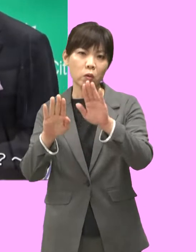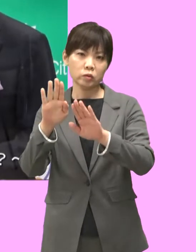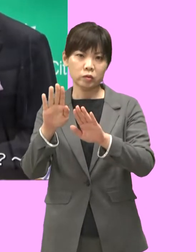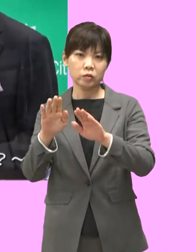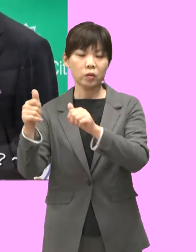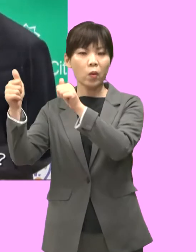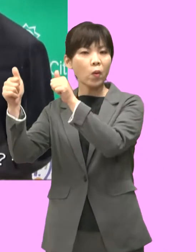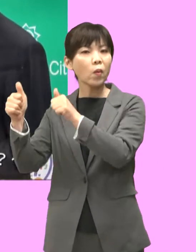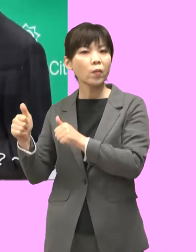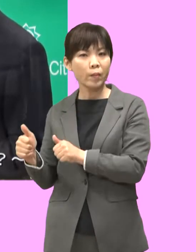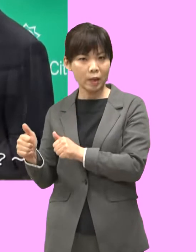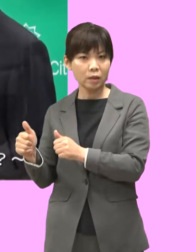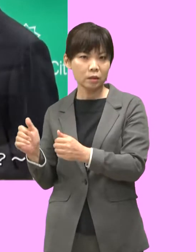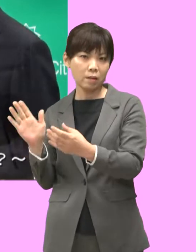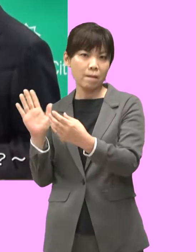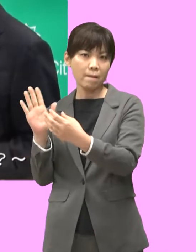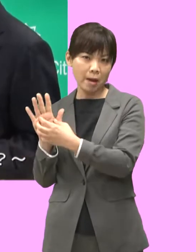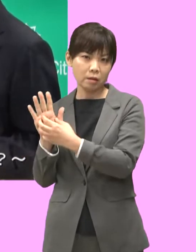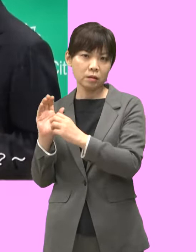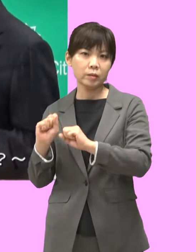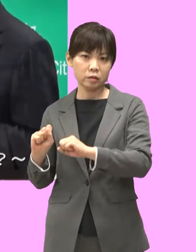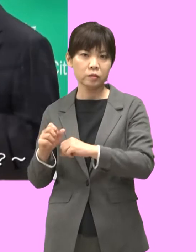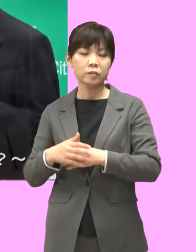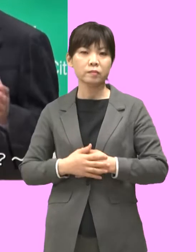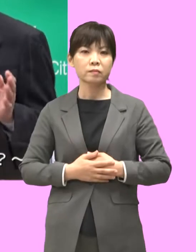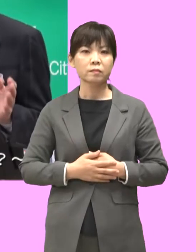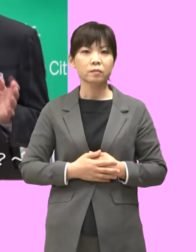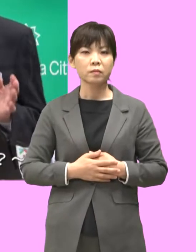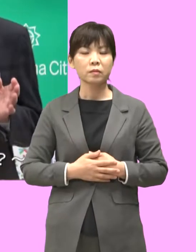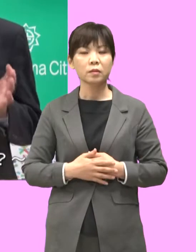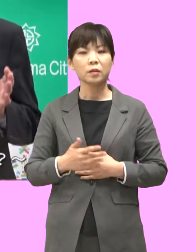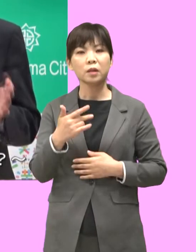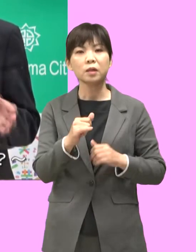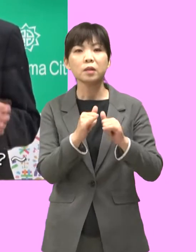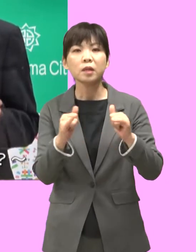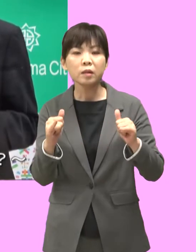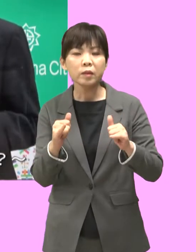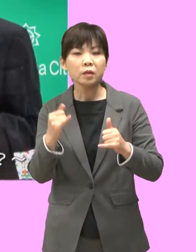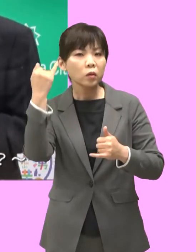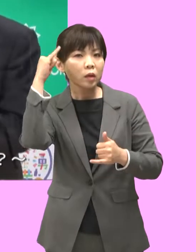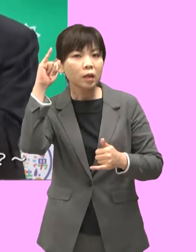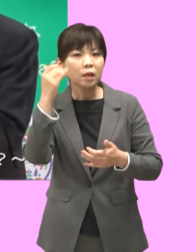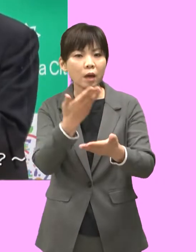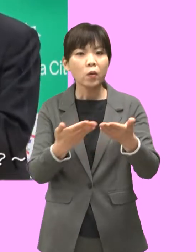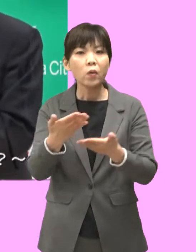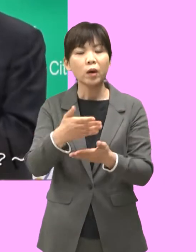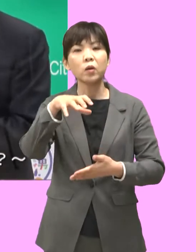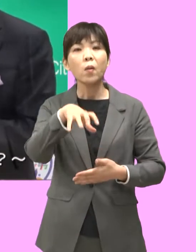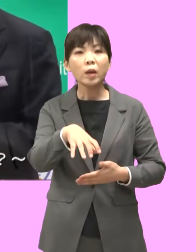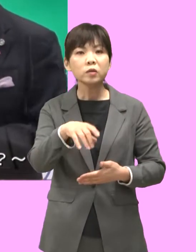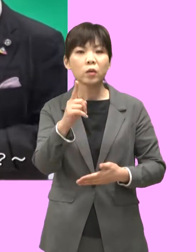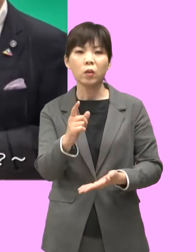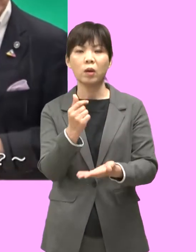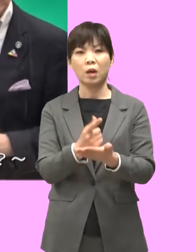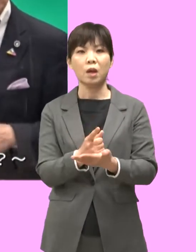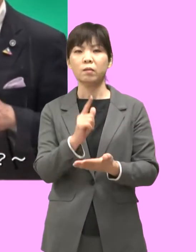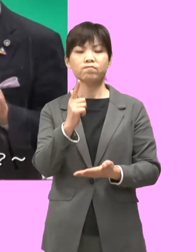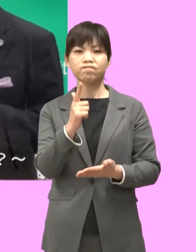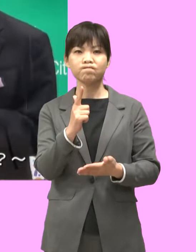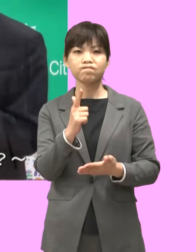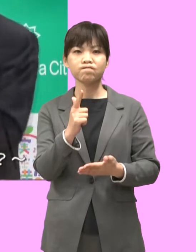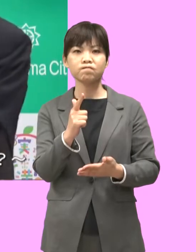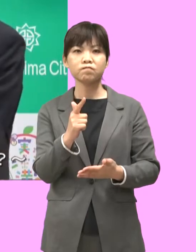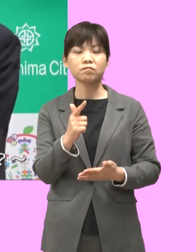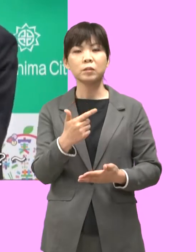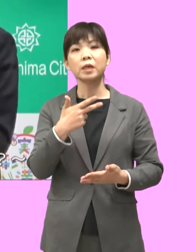紹介をいたします。それから市民との意見交換の場というのは決してこれだけに限らずですね、我々から